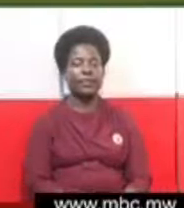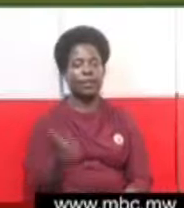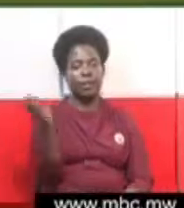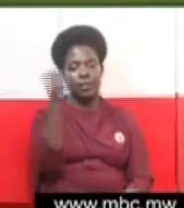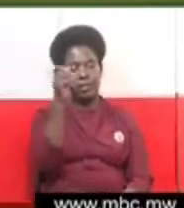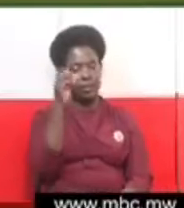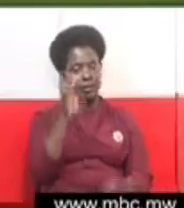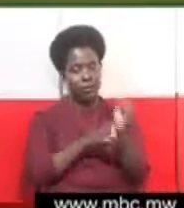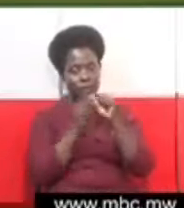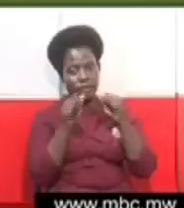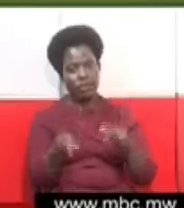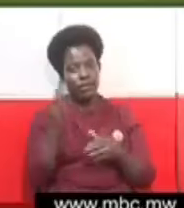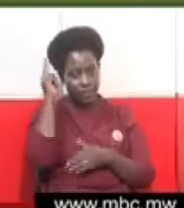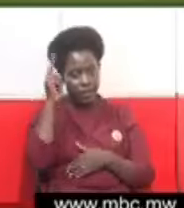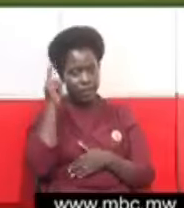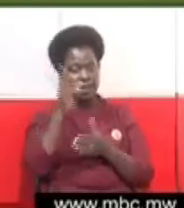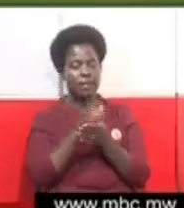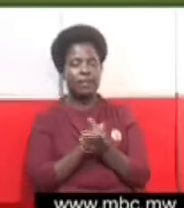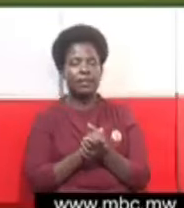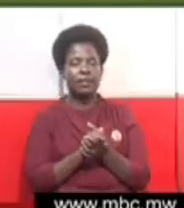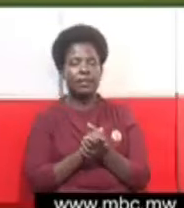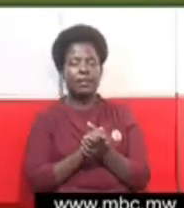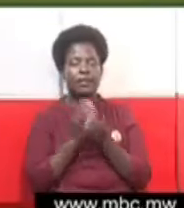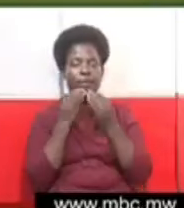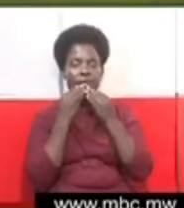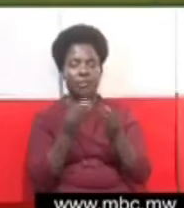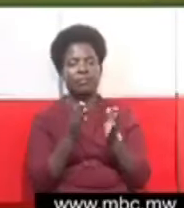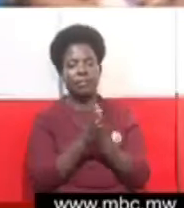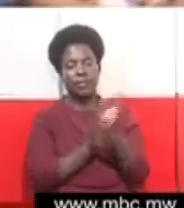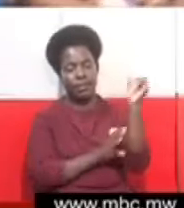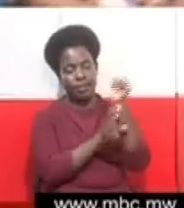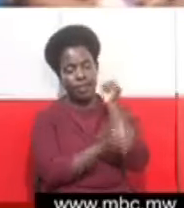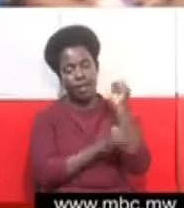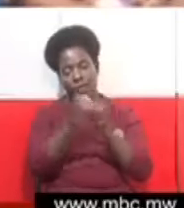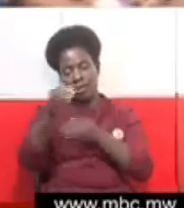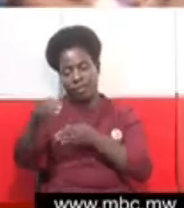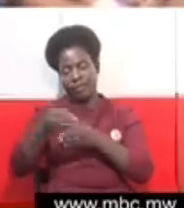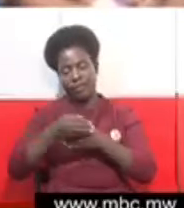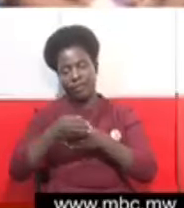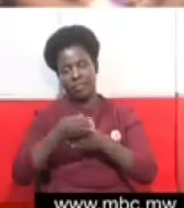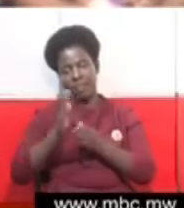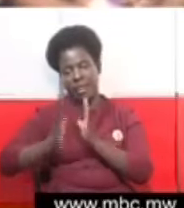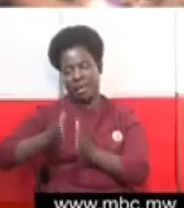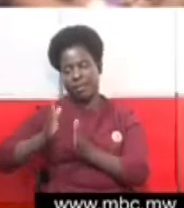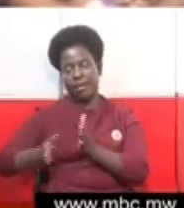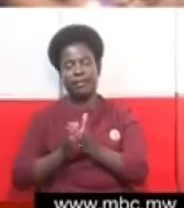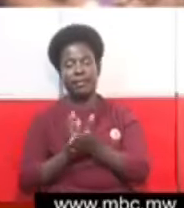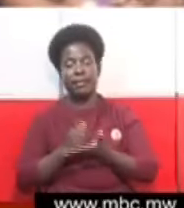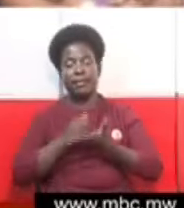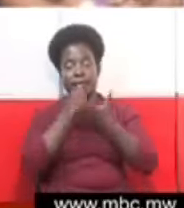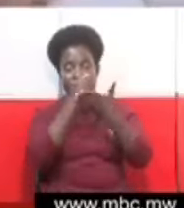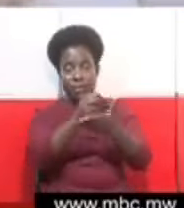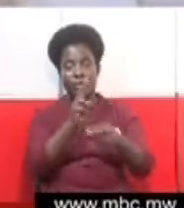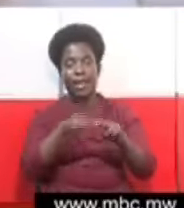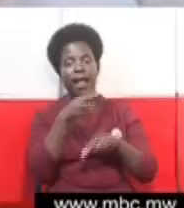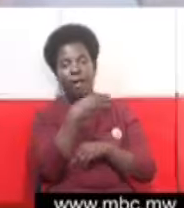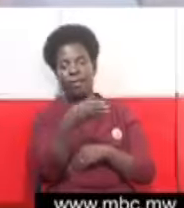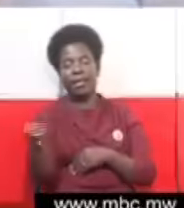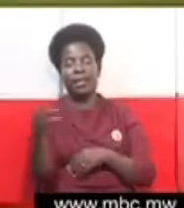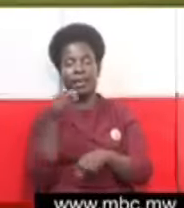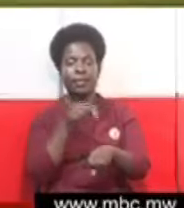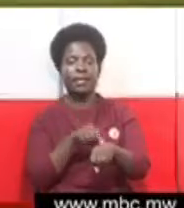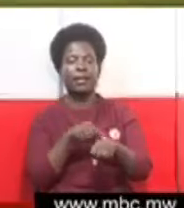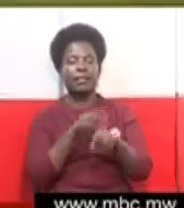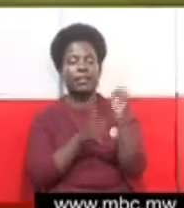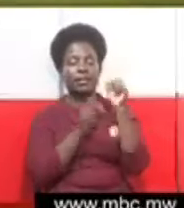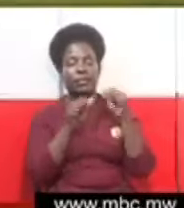President wa dziko lino Dr. Lazarus Chakwela wayamikira maiko oyandikana ndi dziko lino pa thandizo lomwe akhala akupereka pa nthawi yomwe